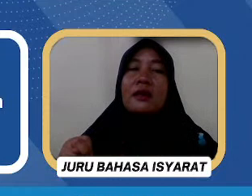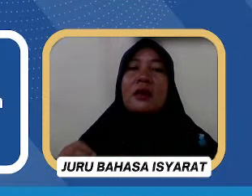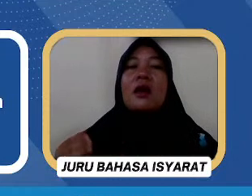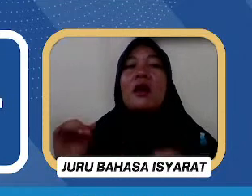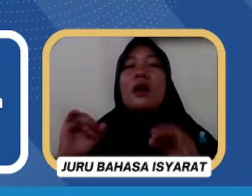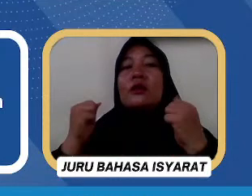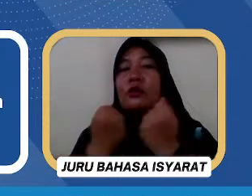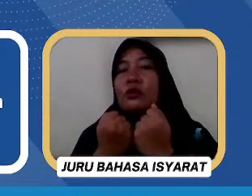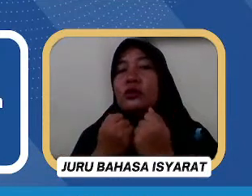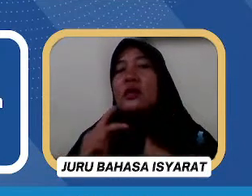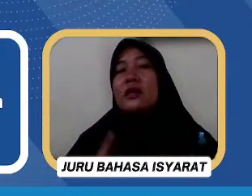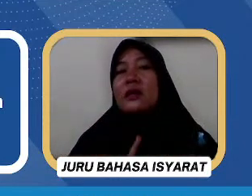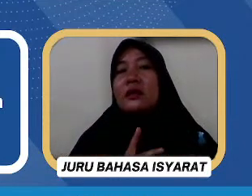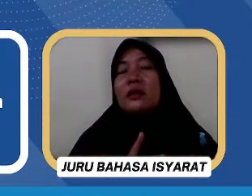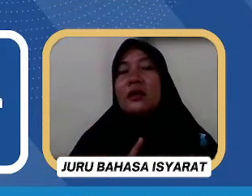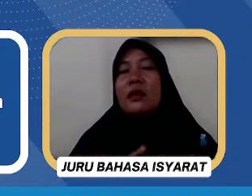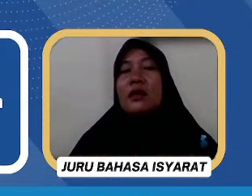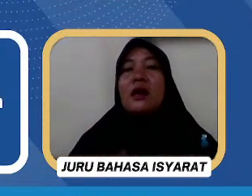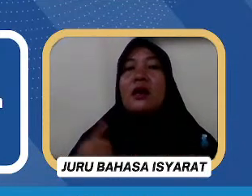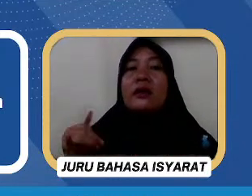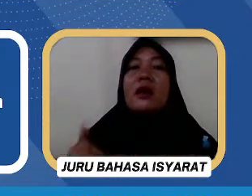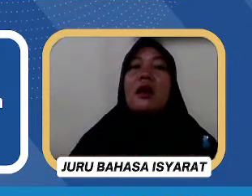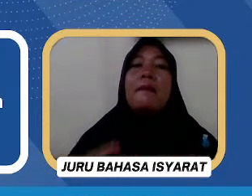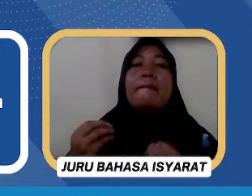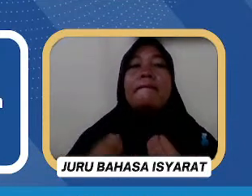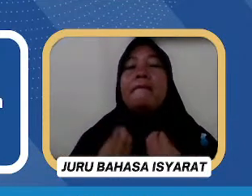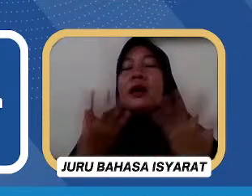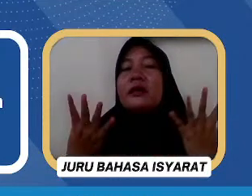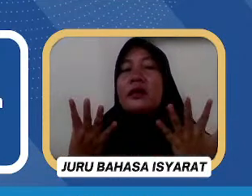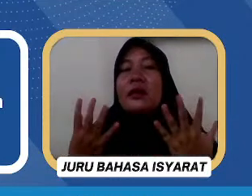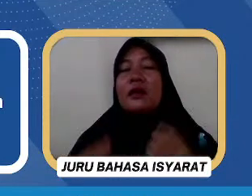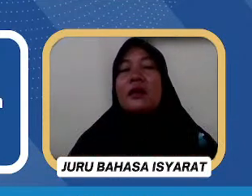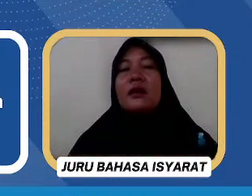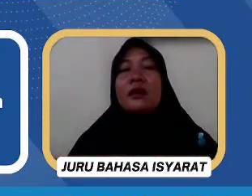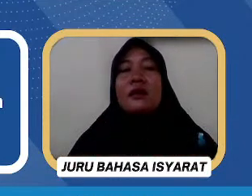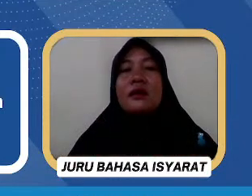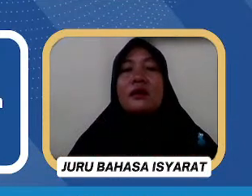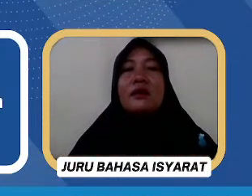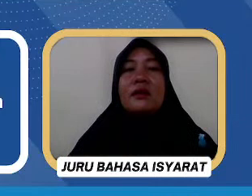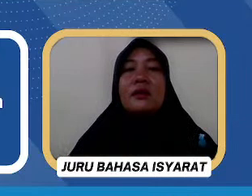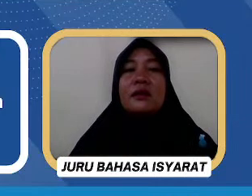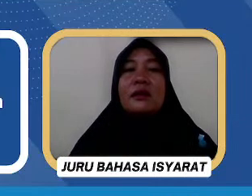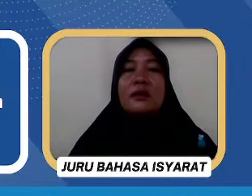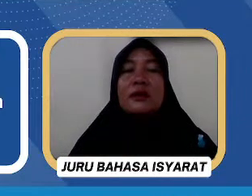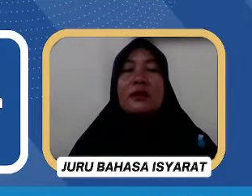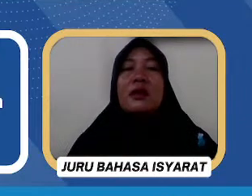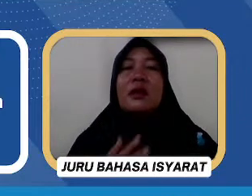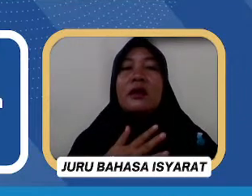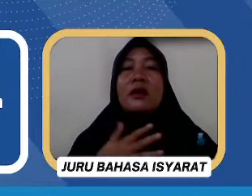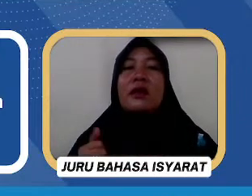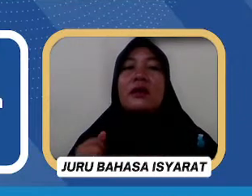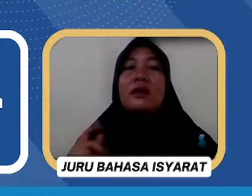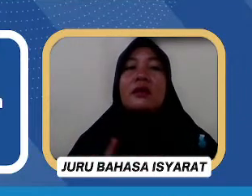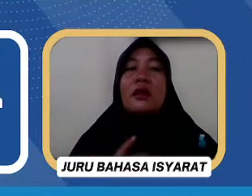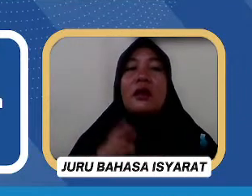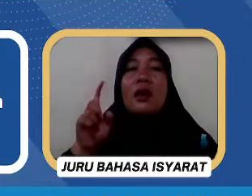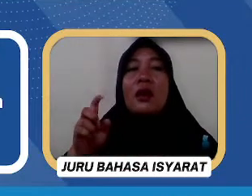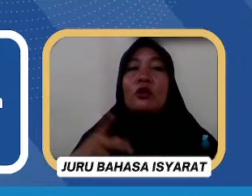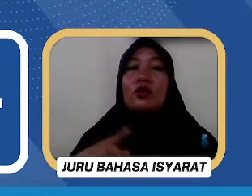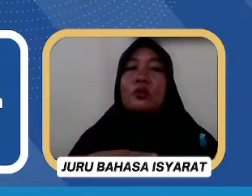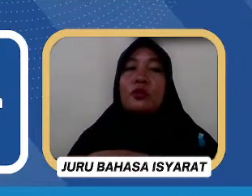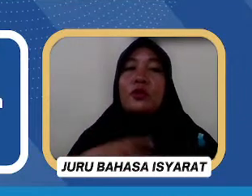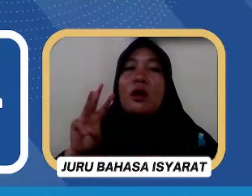pengetahuan kita, pengetahuan apapun, baik agama terutama, atau wawasan ilmu pengetahuan yang sifatnya